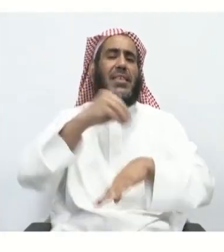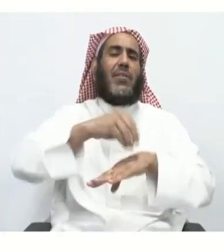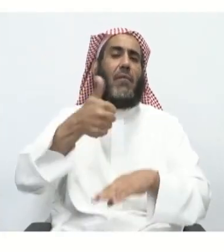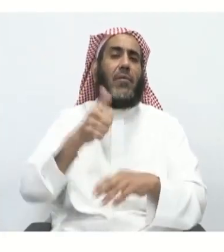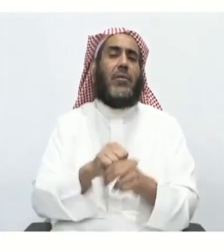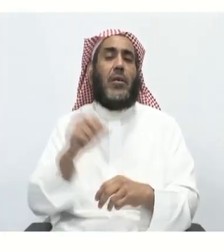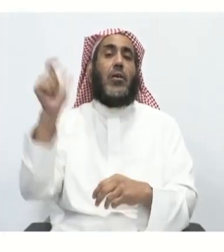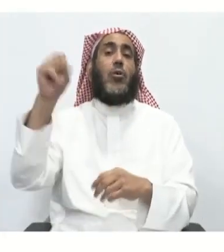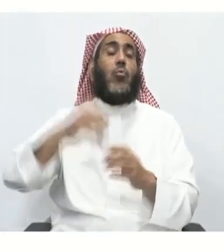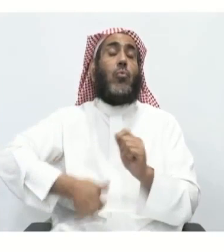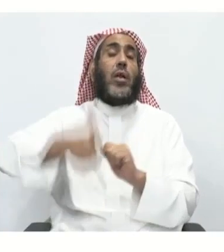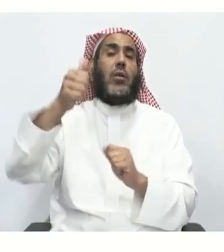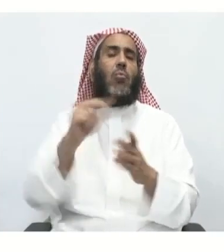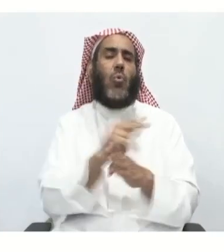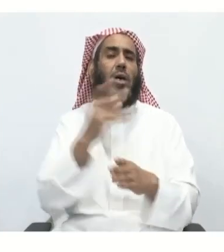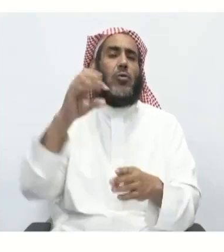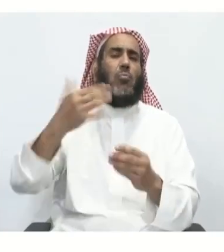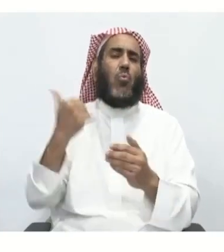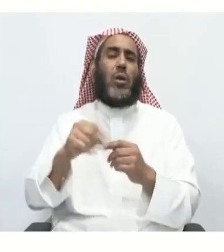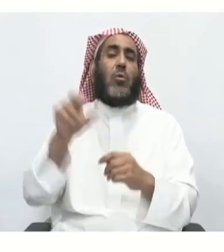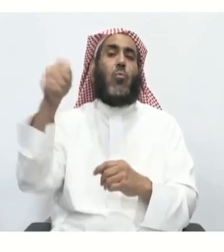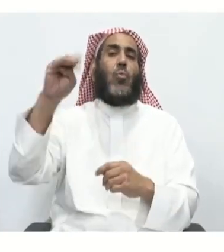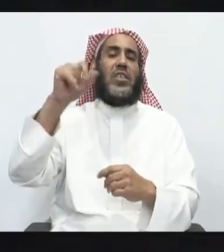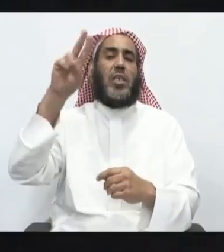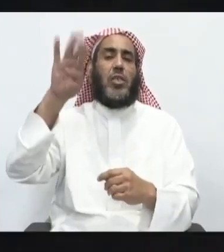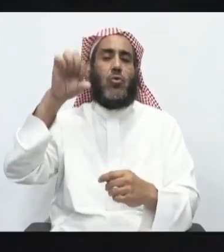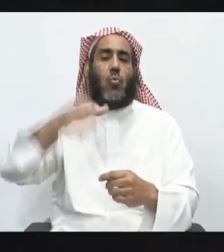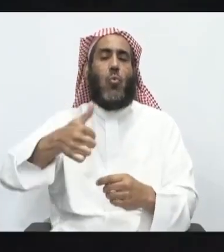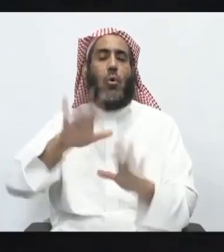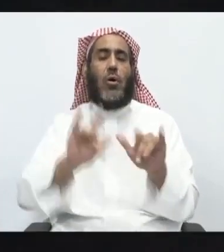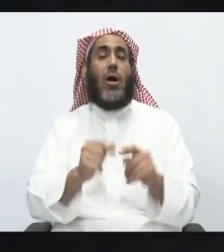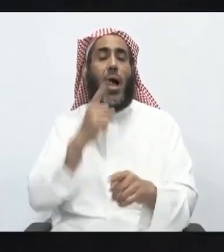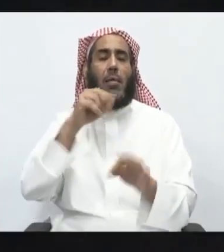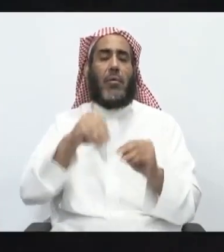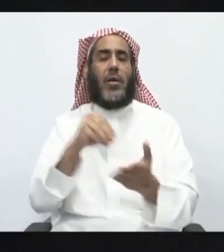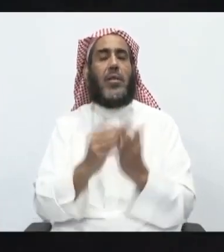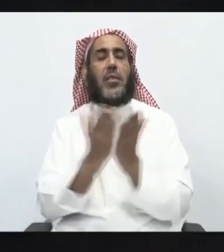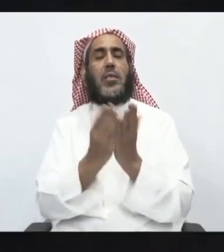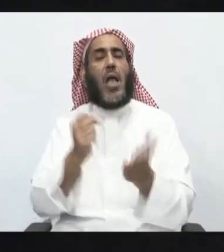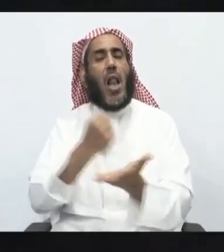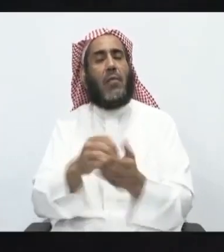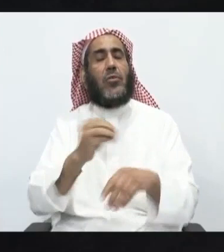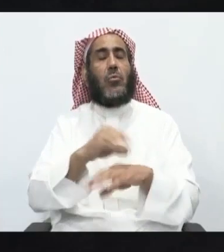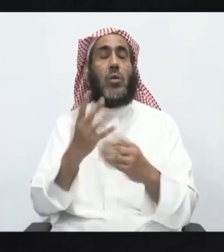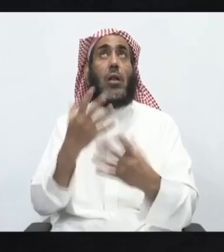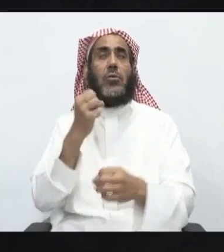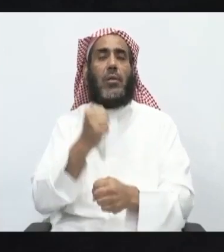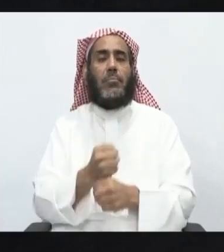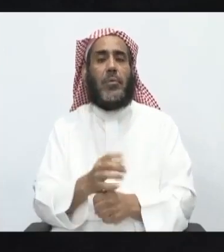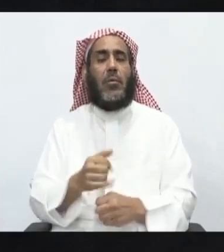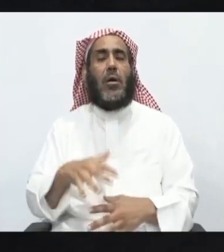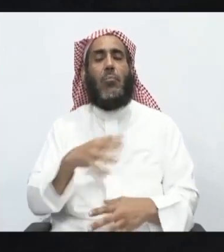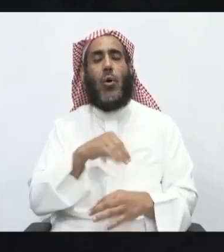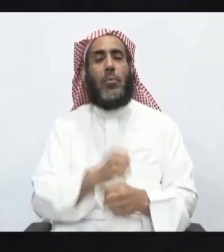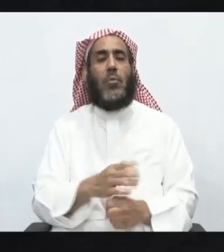الالف ايضا نورا ودهرا واجلسوا هذا ما اردنا ان ده في هذا الدرس الحذف والزياده وصلى الله وسلم على